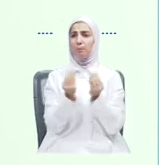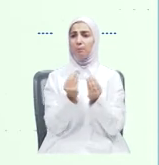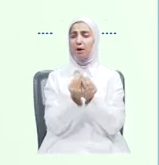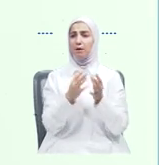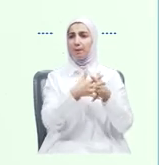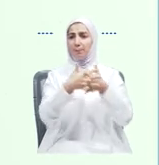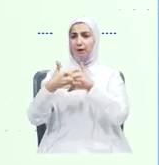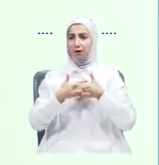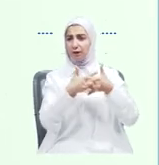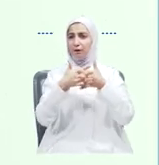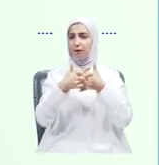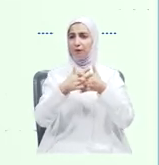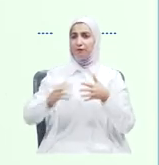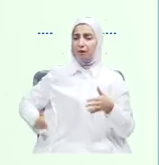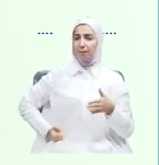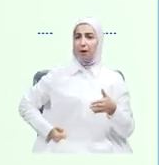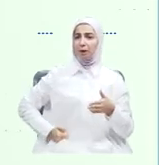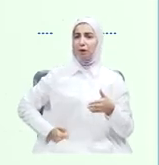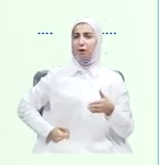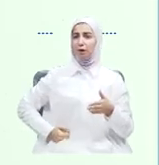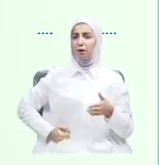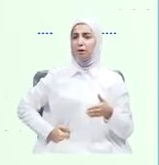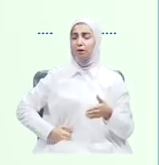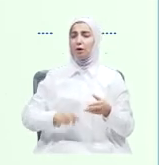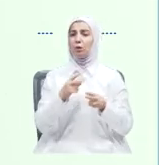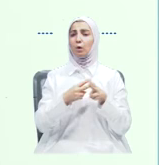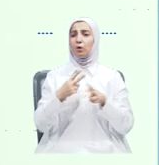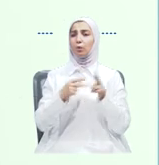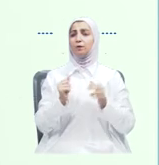إلى جانب ذلك عدة من المدارس الوطنية.